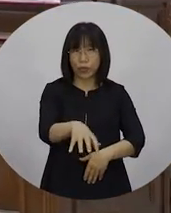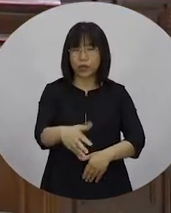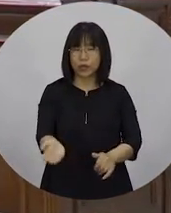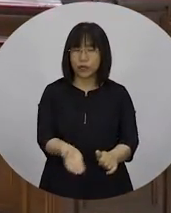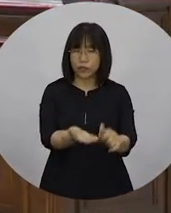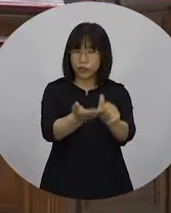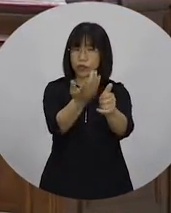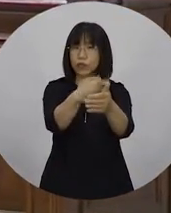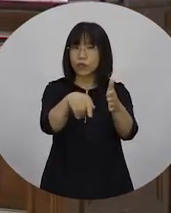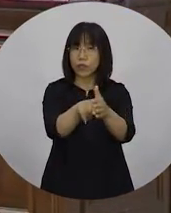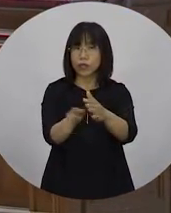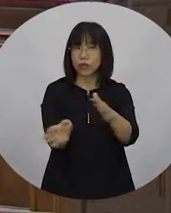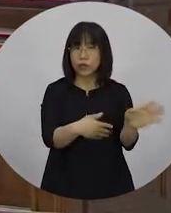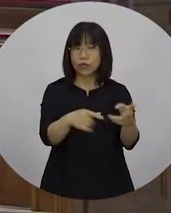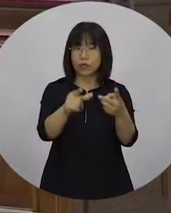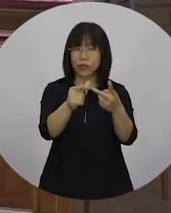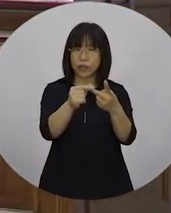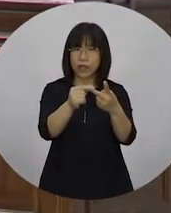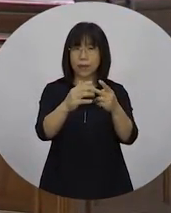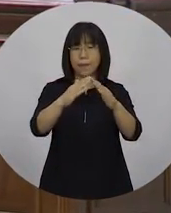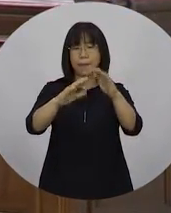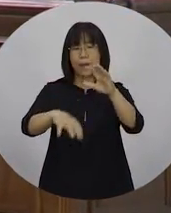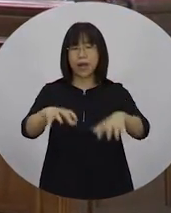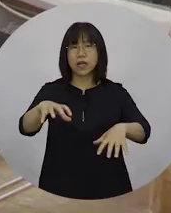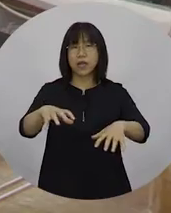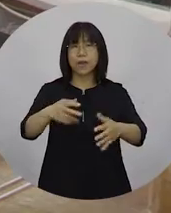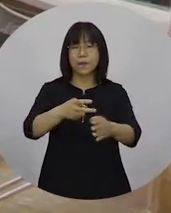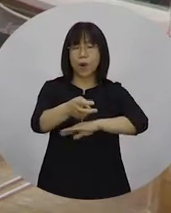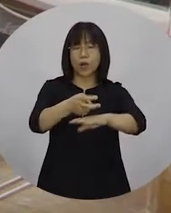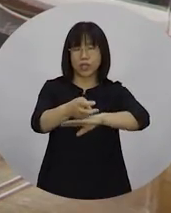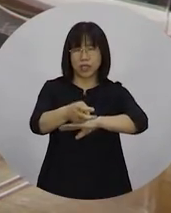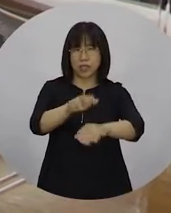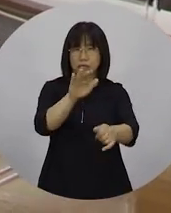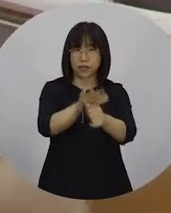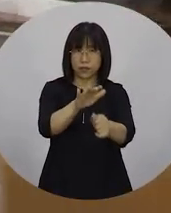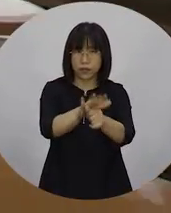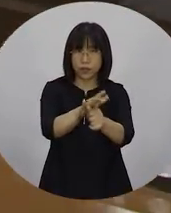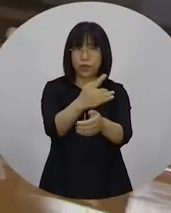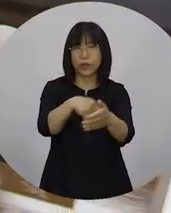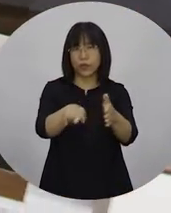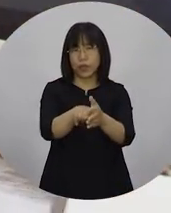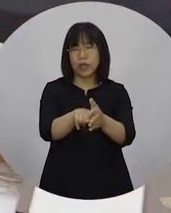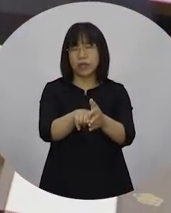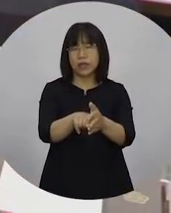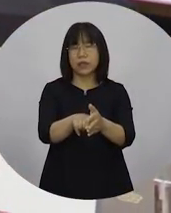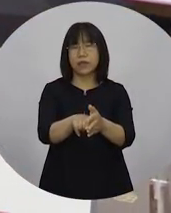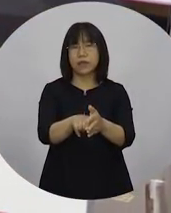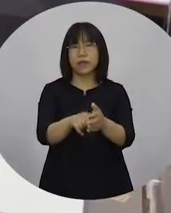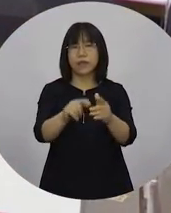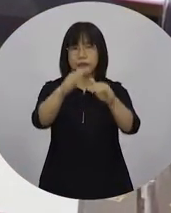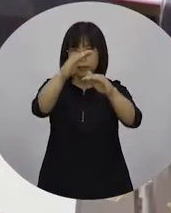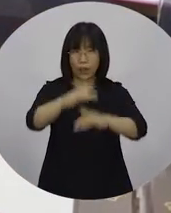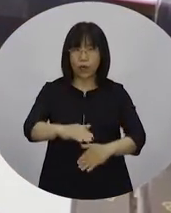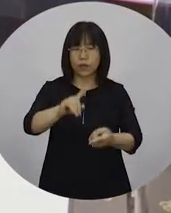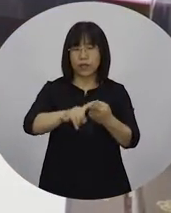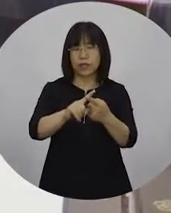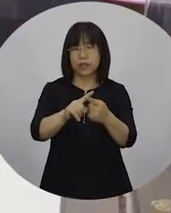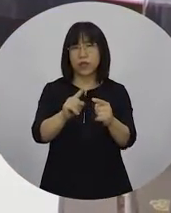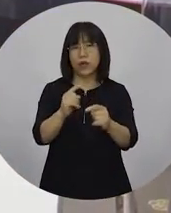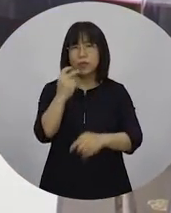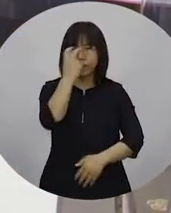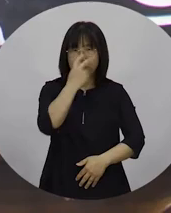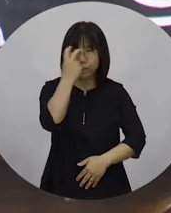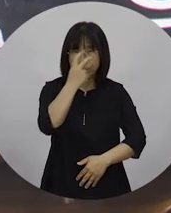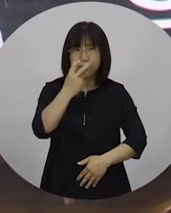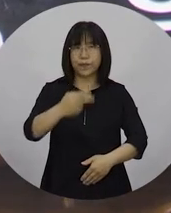강서구 문화원 지원 육성에 관한 조례 1 서울특별시 강서구 말 벗을 긴급 지원에 관한 조례안 등 다양한